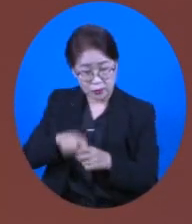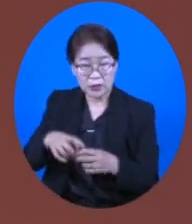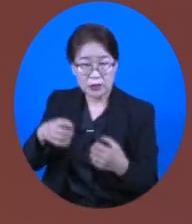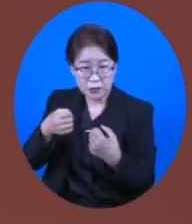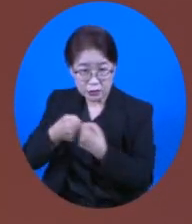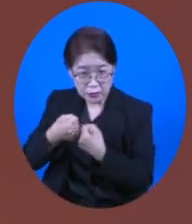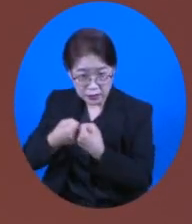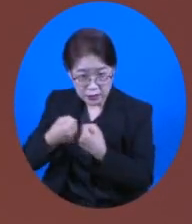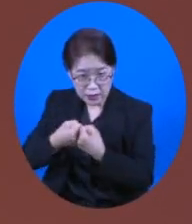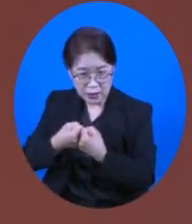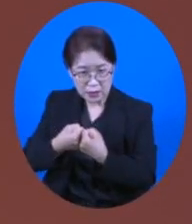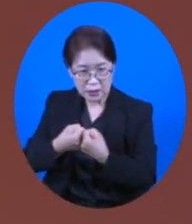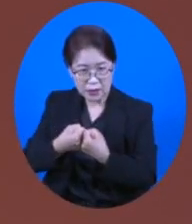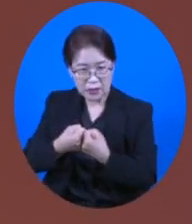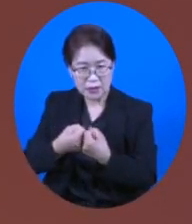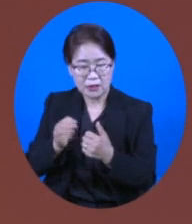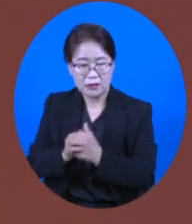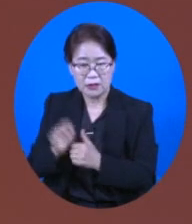있잖아요.